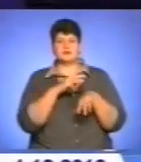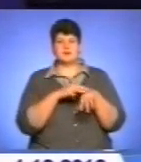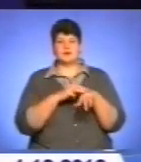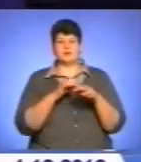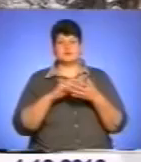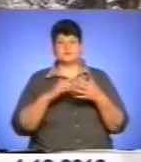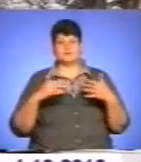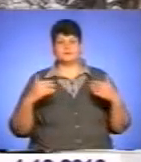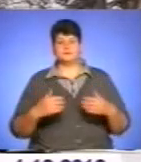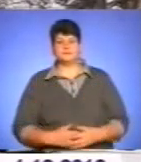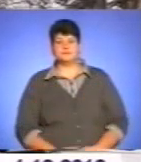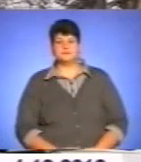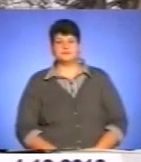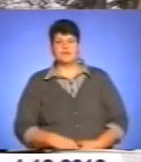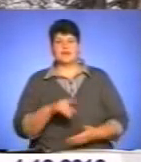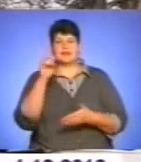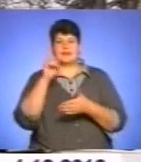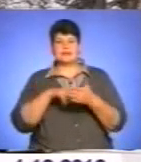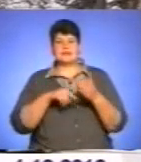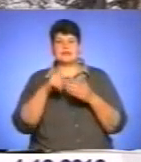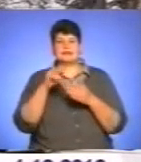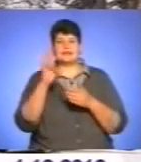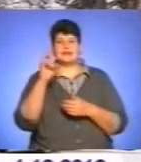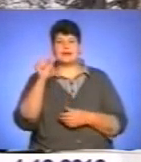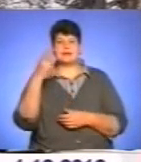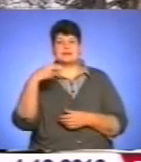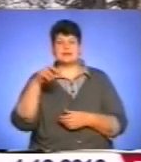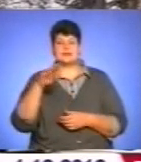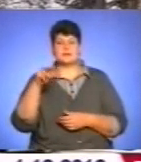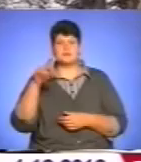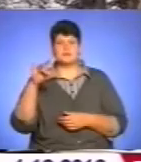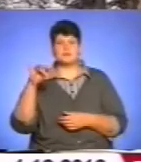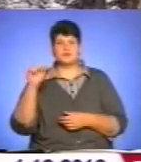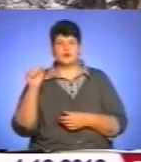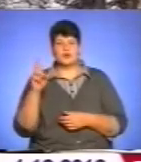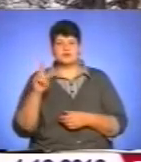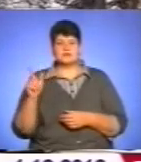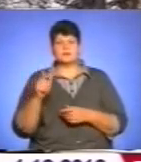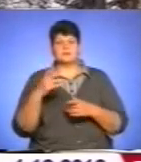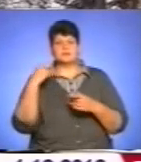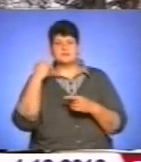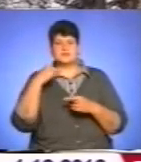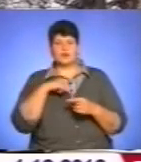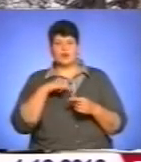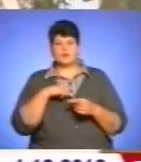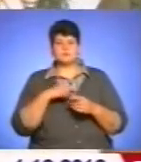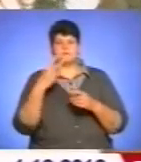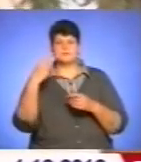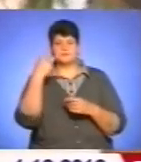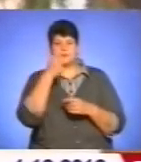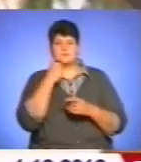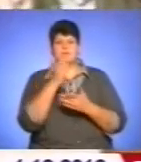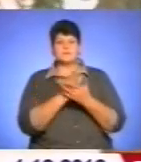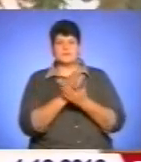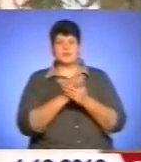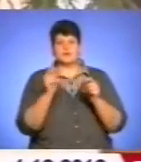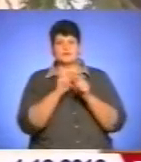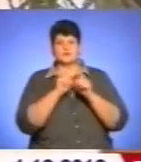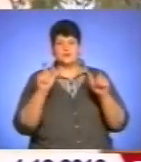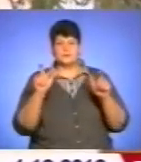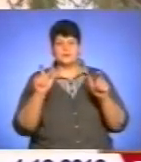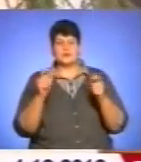сюжеті. Надія Проць – практичний психолог із 20-річним стажем роботи у школі. Нині жінка відзначає своєрідний бум на свої